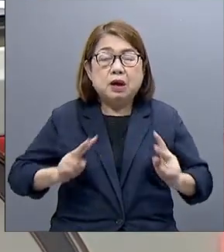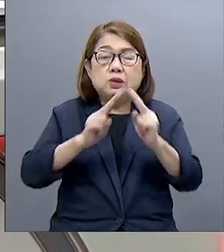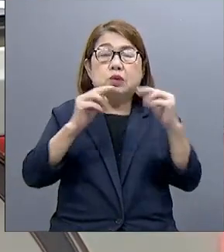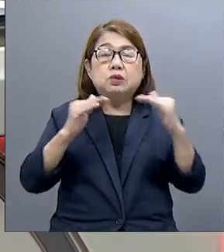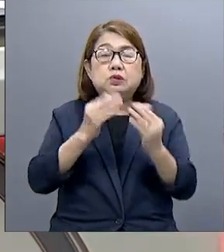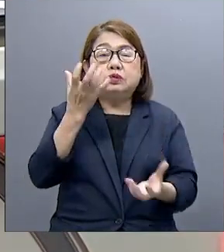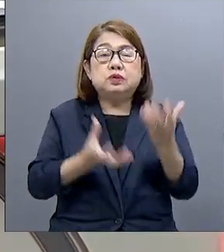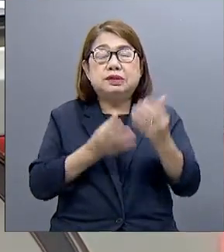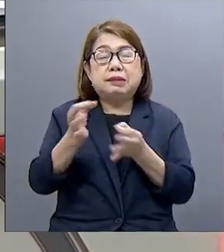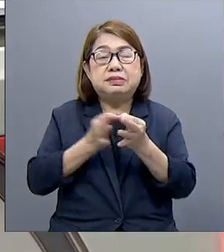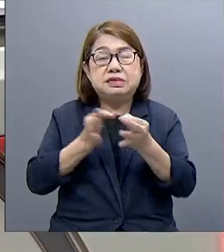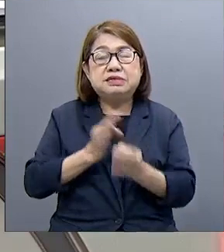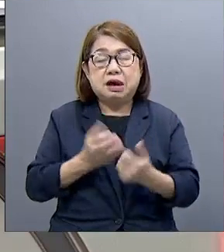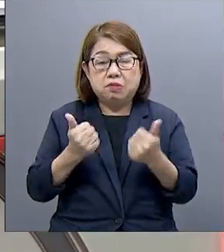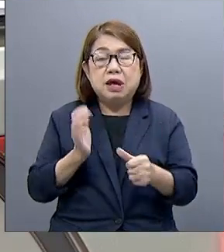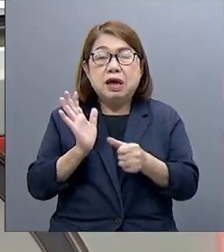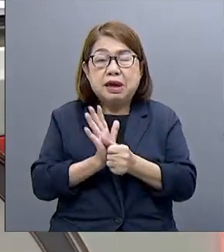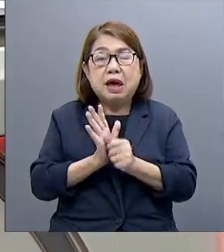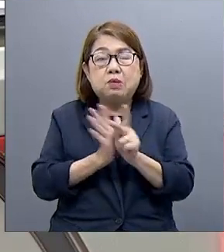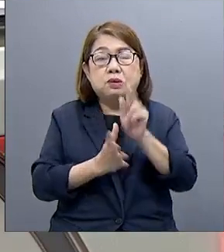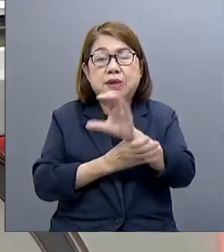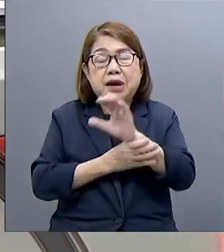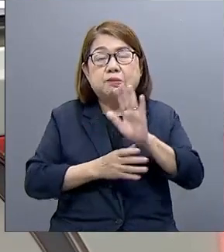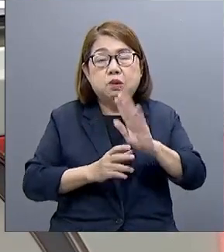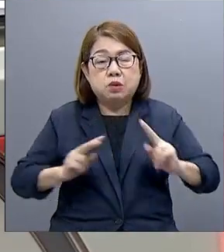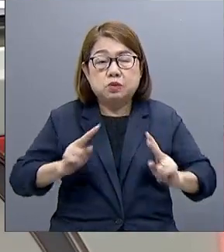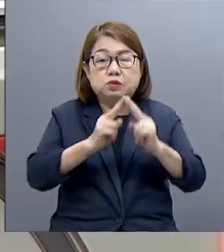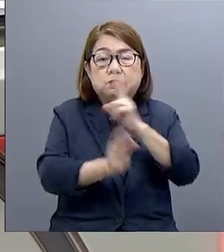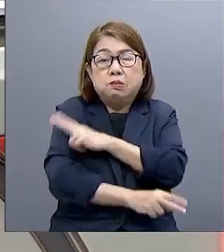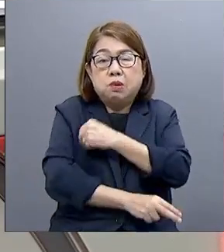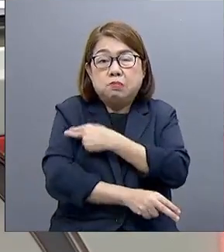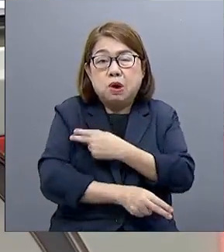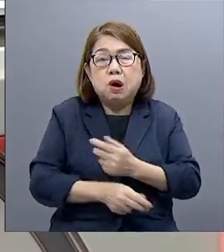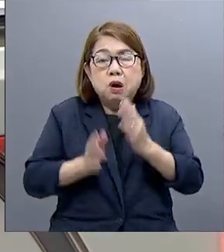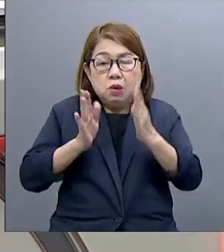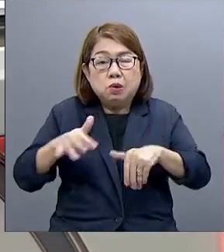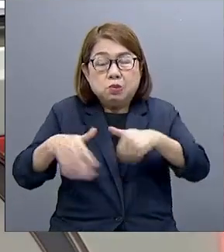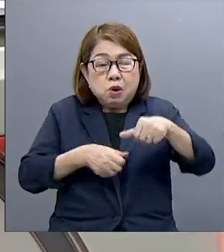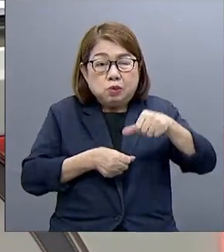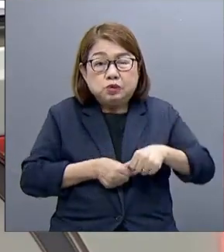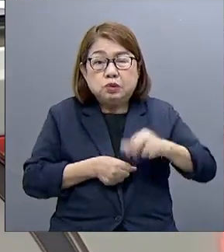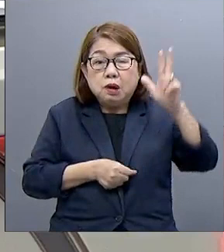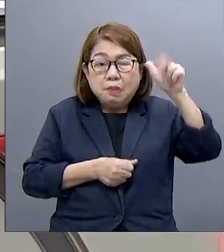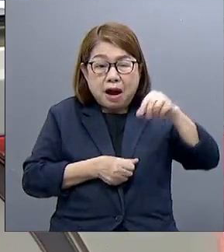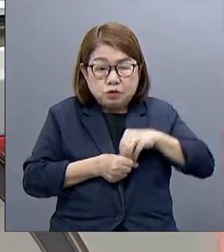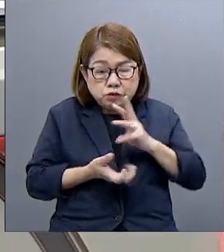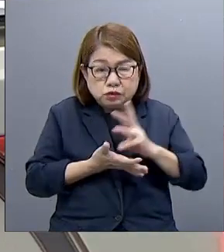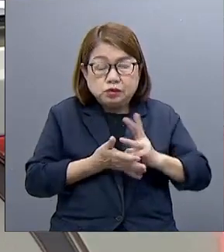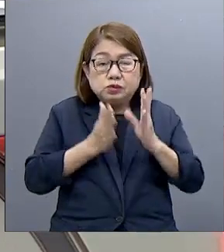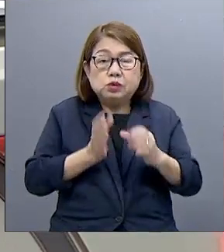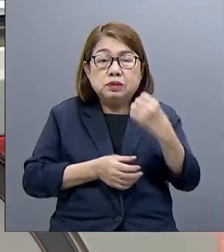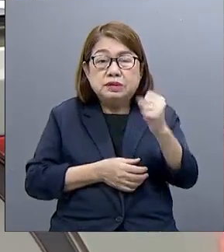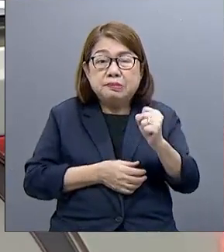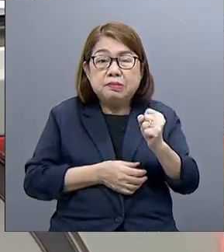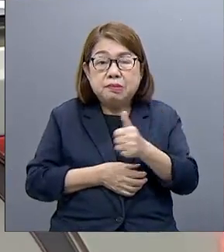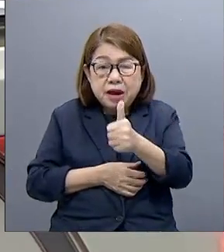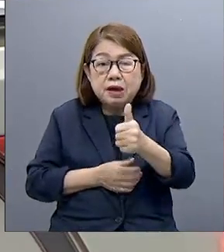ยันว่าการแก้ไขกฎกระทรวงสาธารณสุขให้มีการครอบครองยาบ้าได้ไม่เกิน 10เม็ดนี่ถือเป็นผู้เสพนะคะตาม